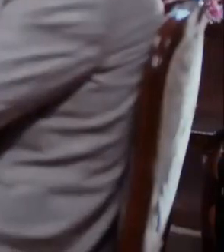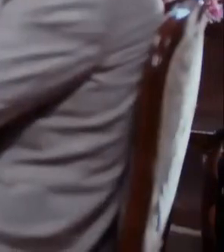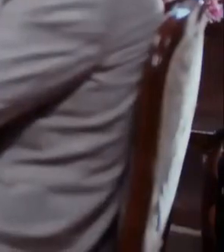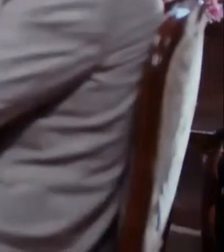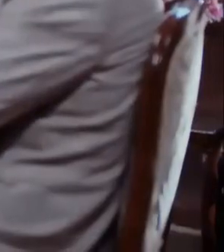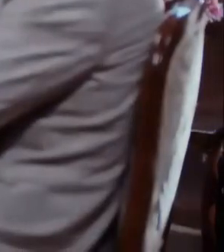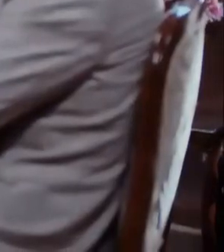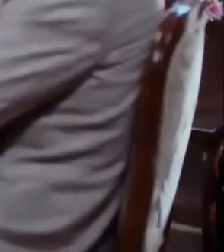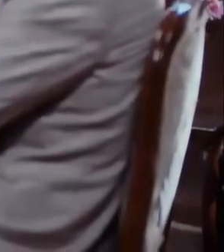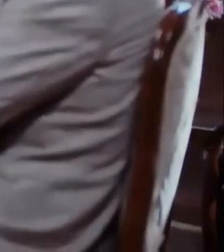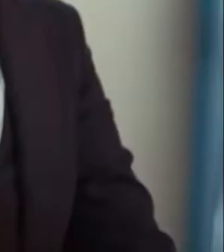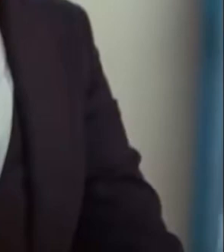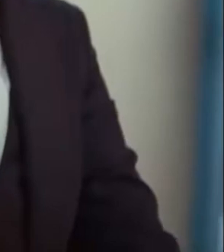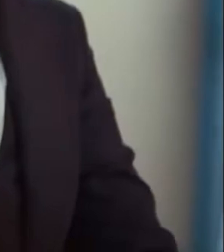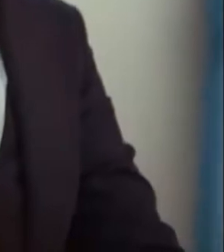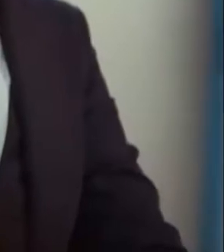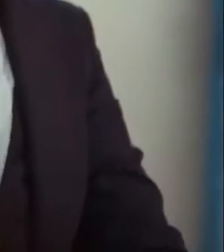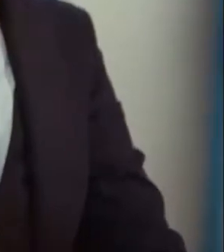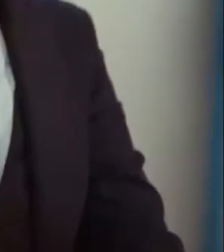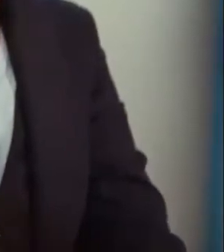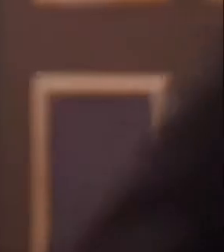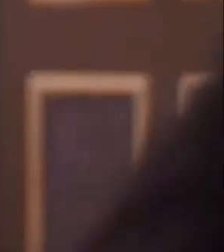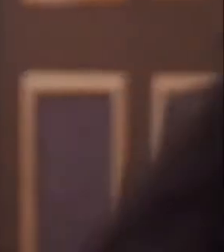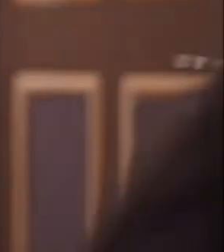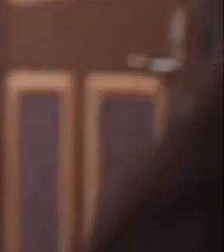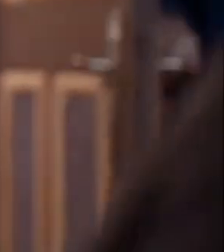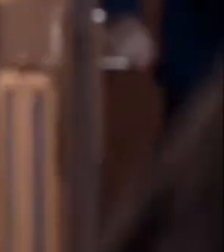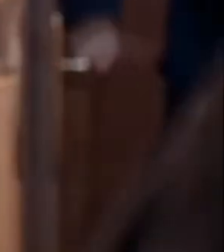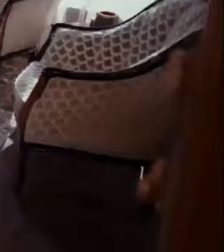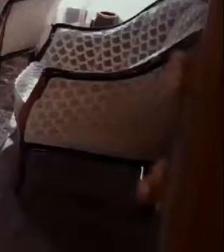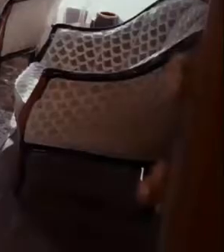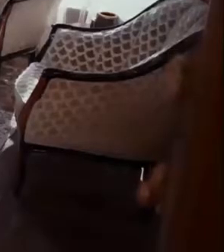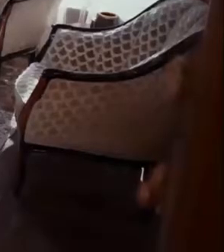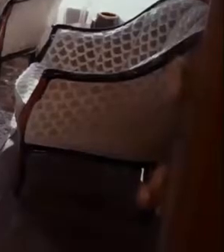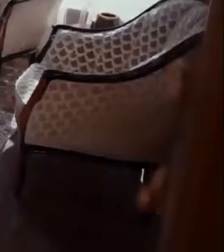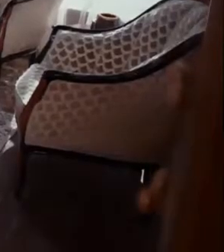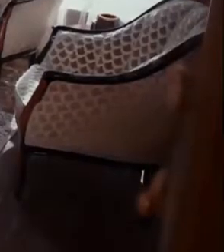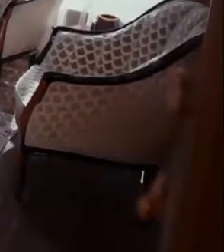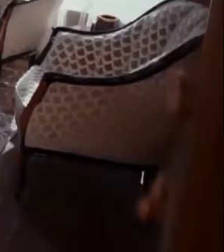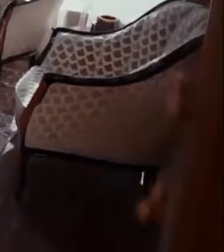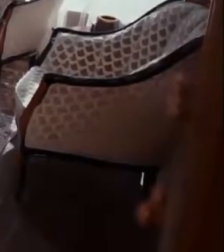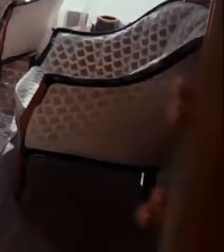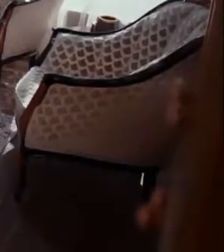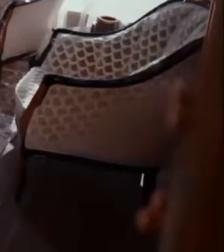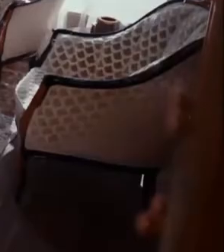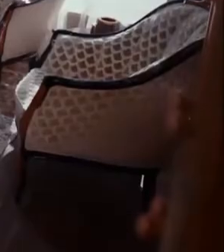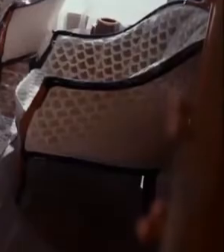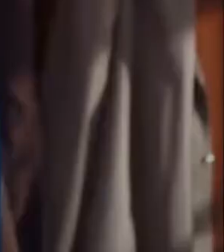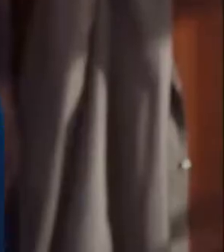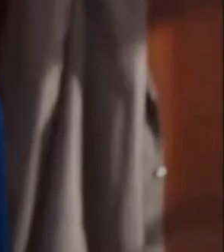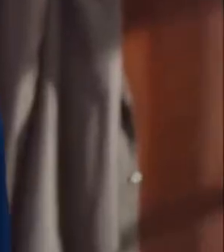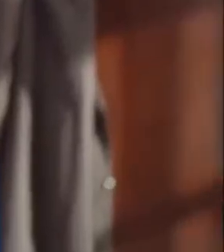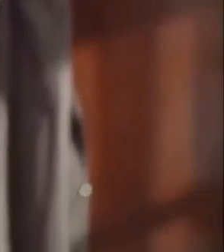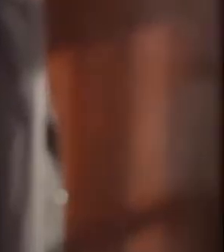Öğretmenler odasında Cahit, Zehra ve Süleyman. Suratları asık. Cahit ile Zehra kaçamak bakıştılar. Ramazan çay tepsisiyle yanlarına